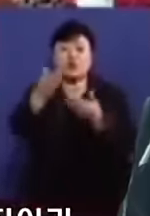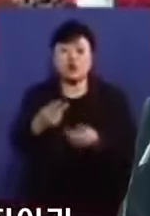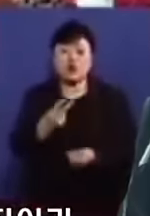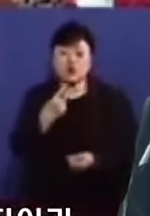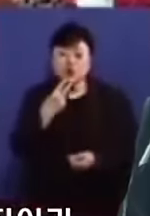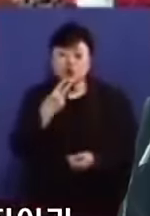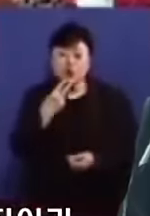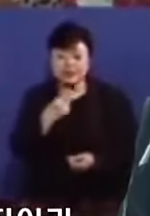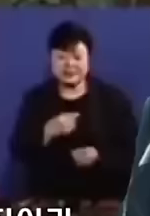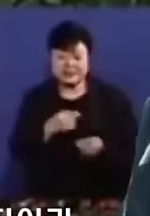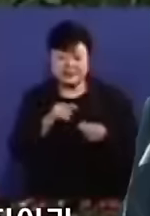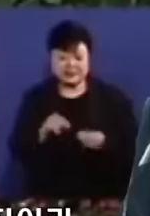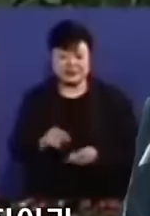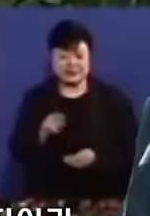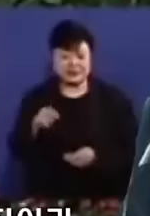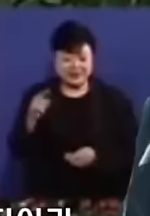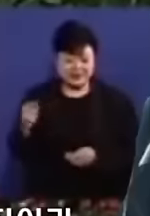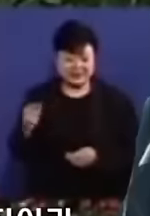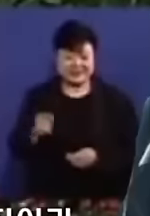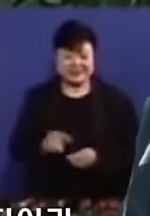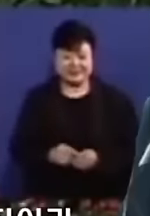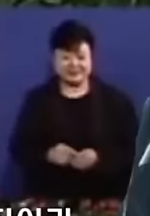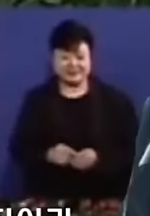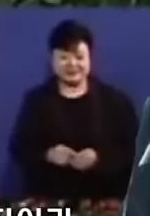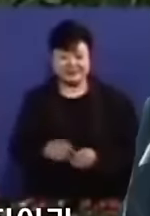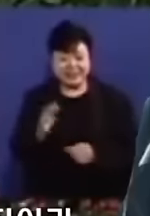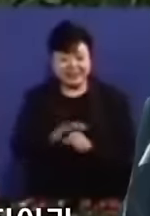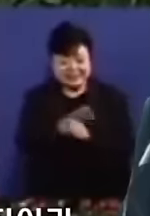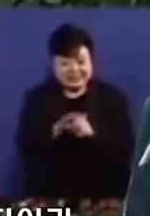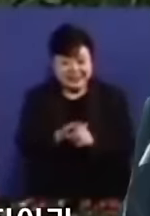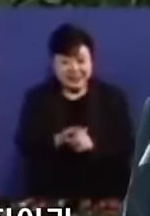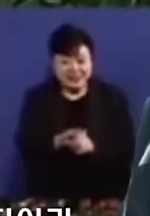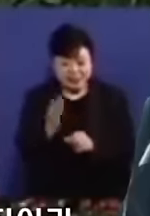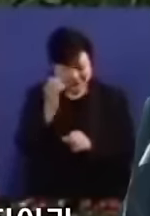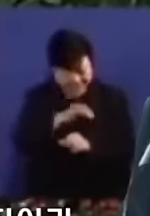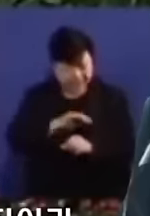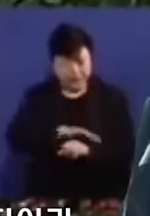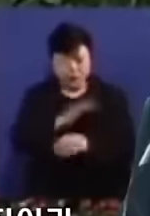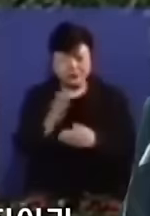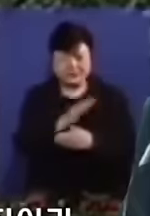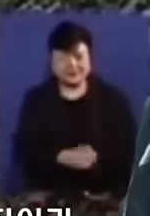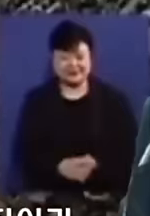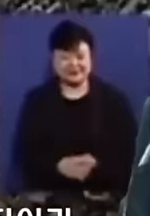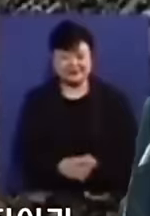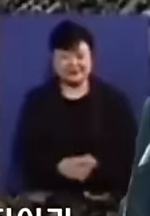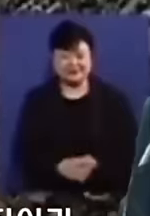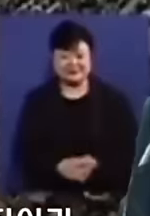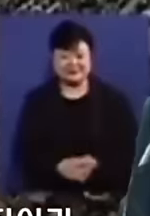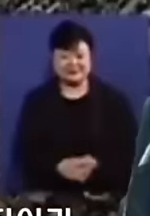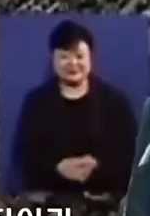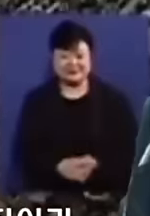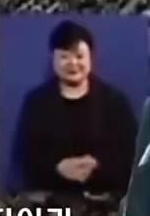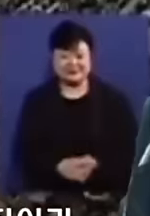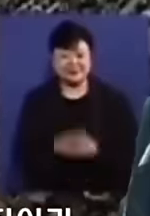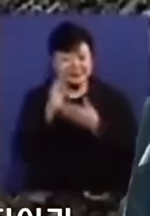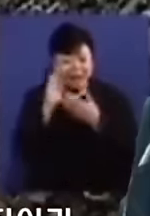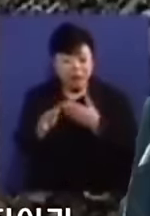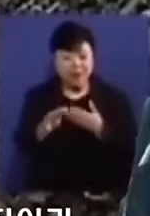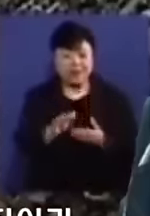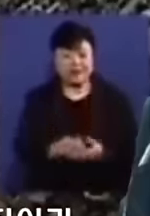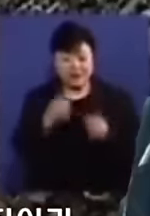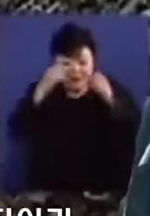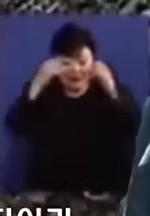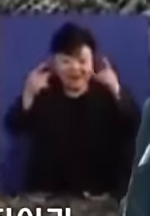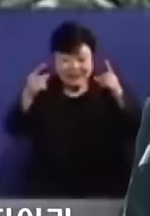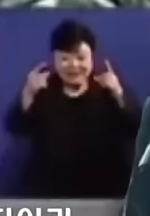3서 1절 2절에 사랑하는 자여 내 영혼이 잘됨같이 내가 범사에 잘되고 강건하기를 내가 간구하느라. 그 다음에